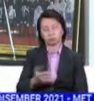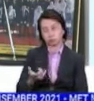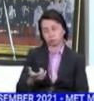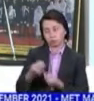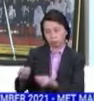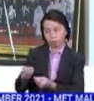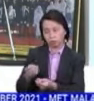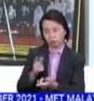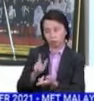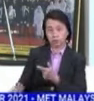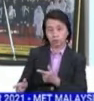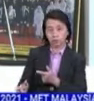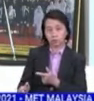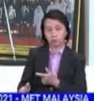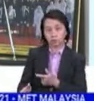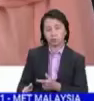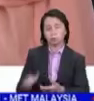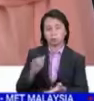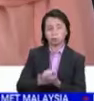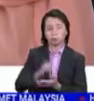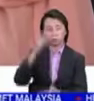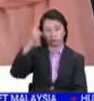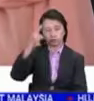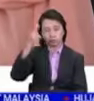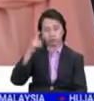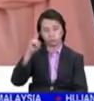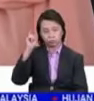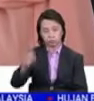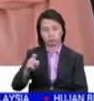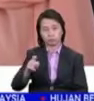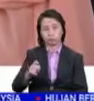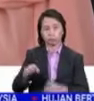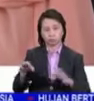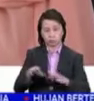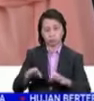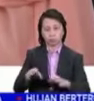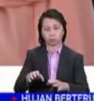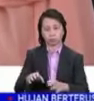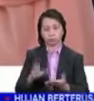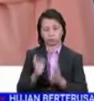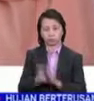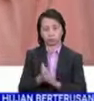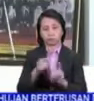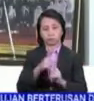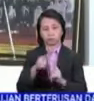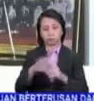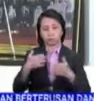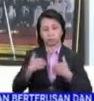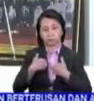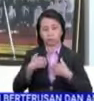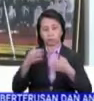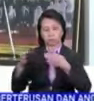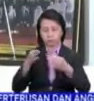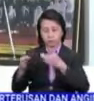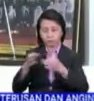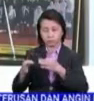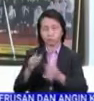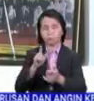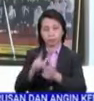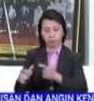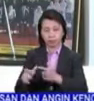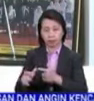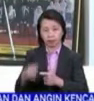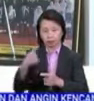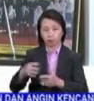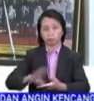memberikan kebenaran, ini adalah faktor-faktor yang perlu diambil kira. Maka apabila ada permohonan kebenaran